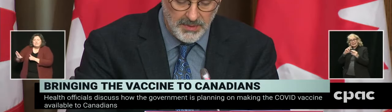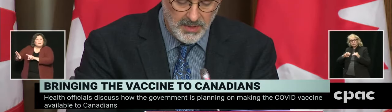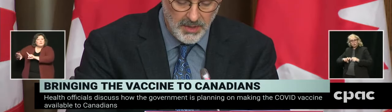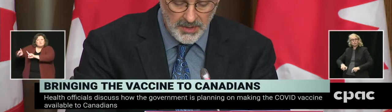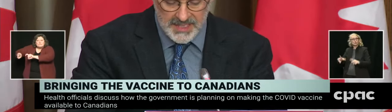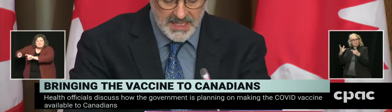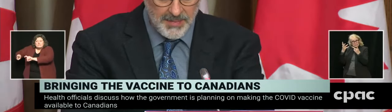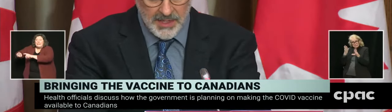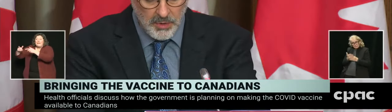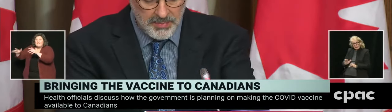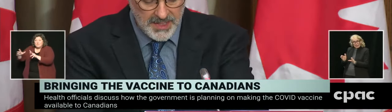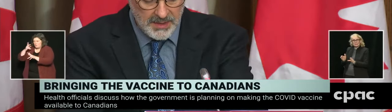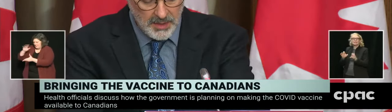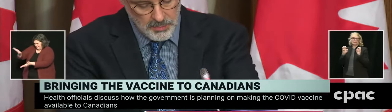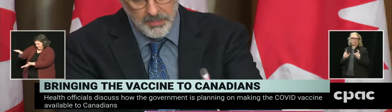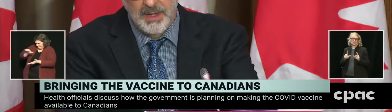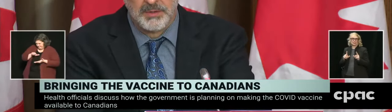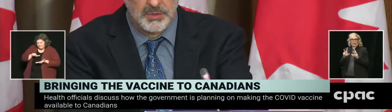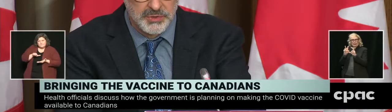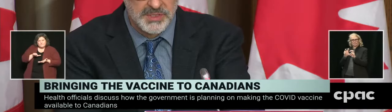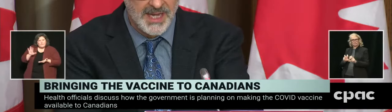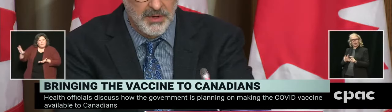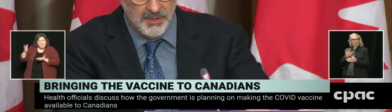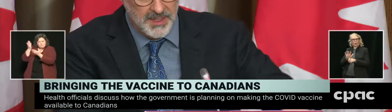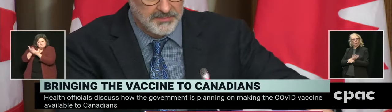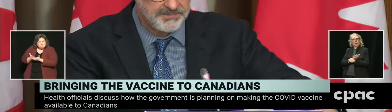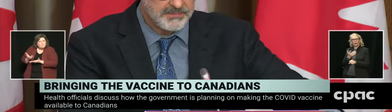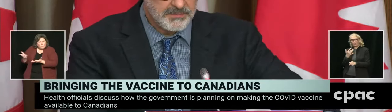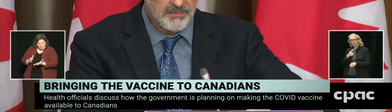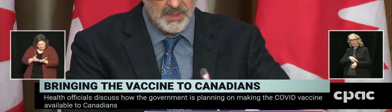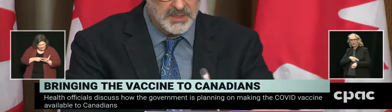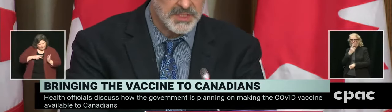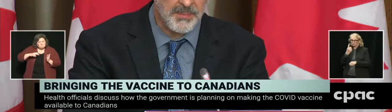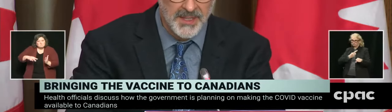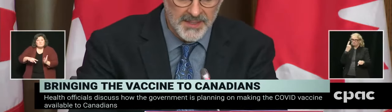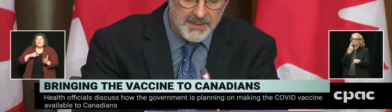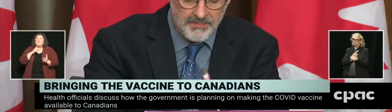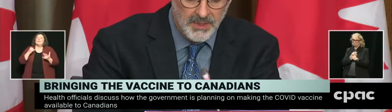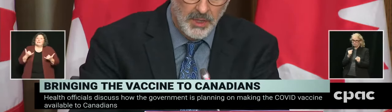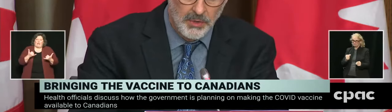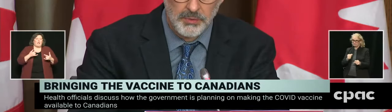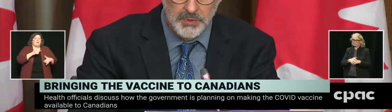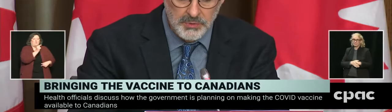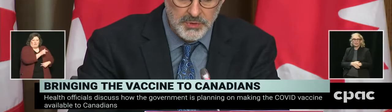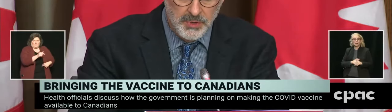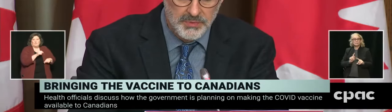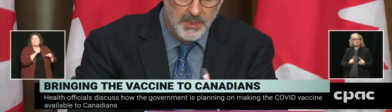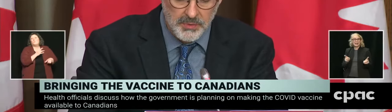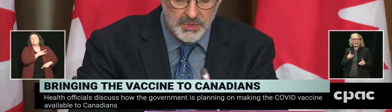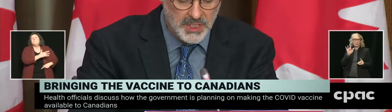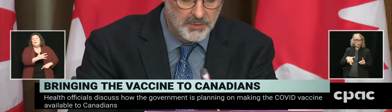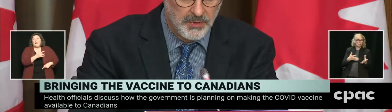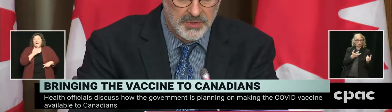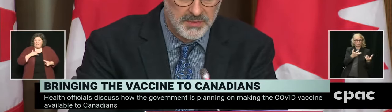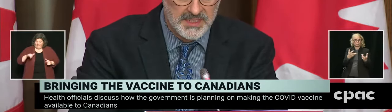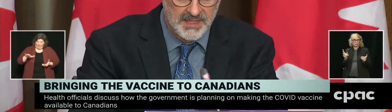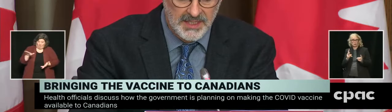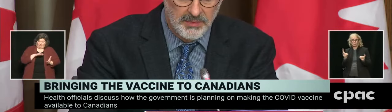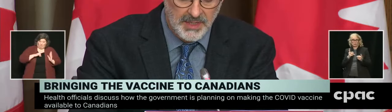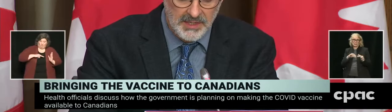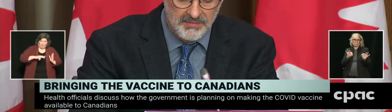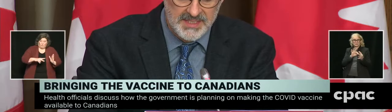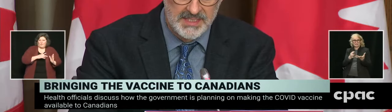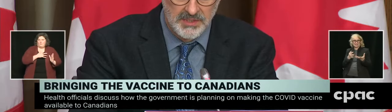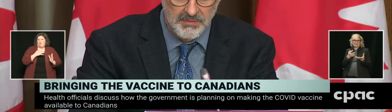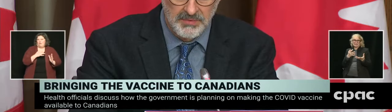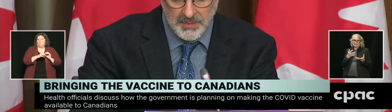disponibles. Un examen complet peut prendre jusqu'à 1 an. Cependant, compte tenu du besoin urgent de produits de santé